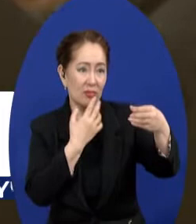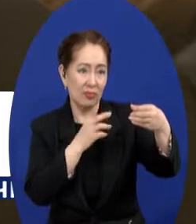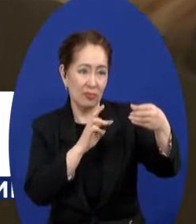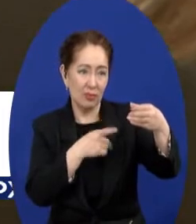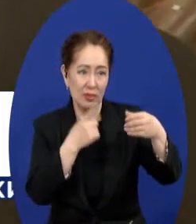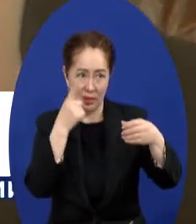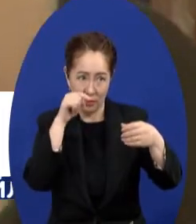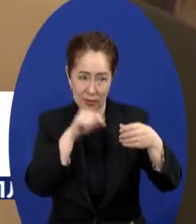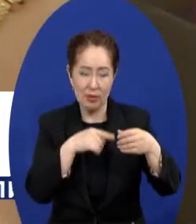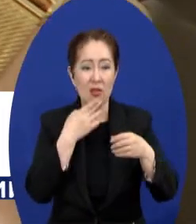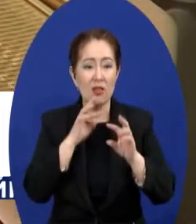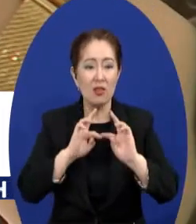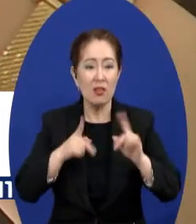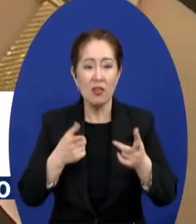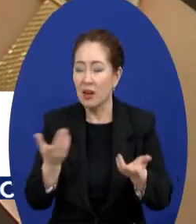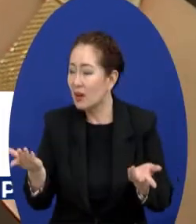нэг тусал. Ямар өнгөтэй болов?